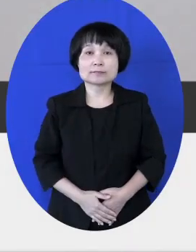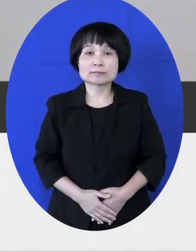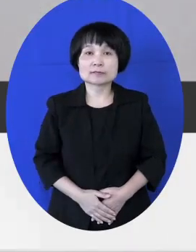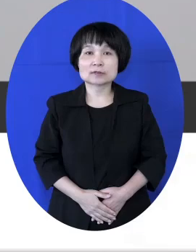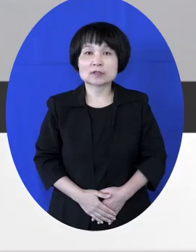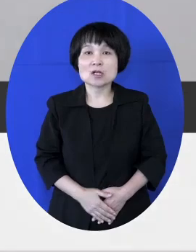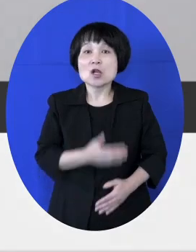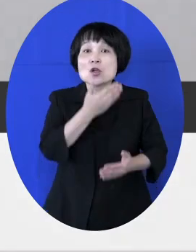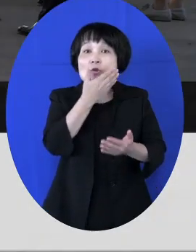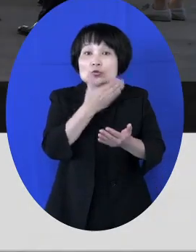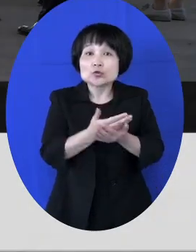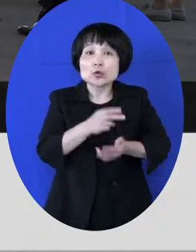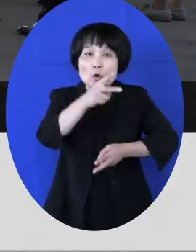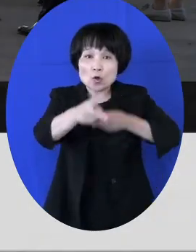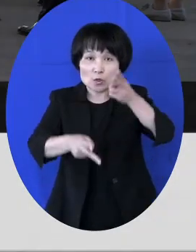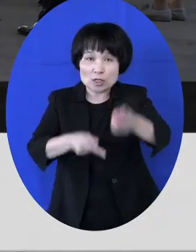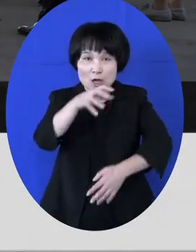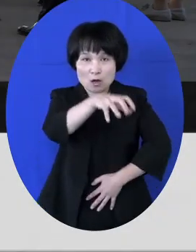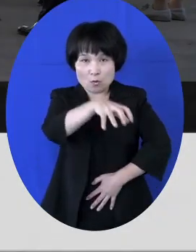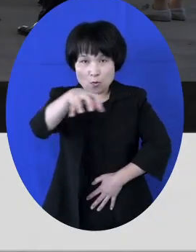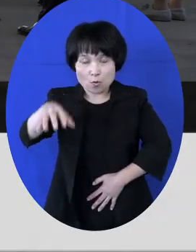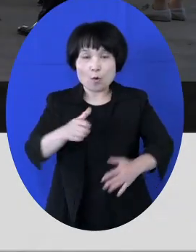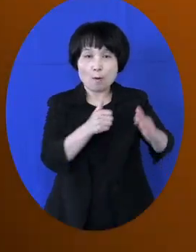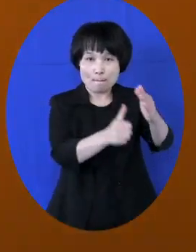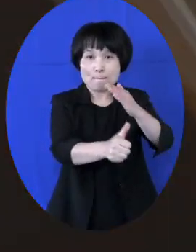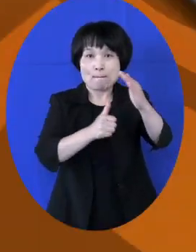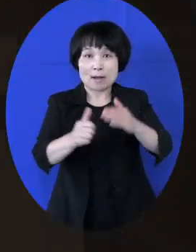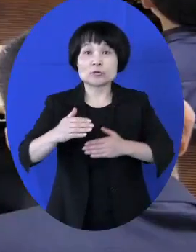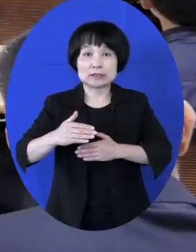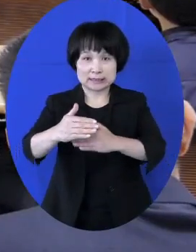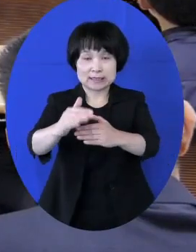주요 사업장 현장 방문이 진행됐습니다.